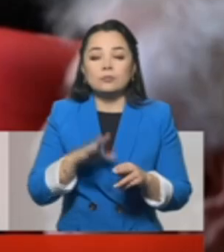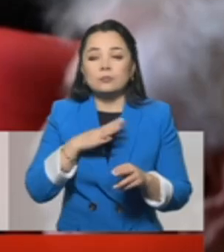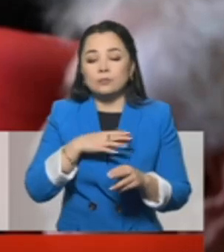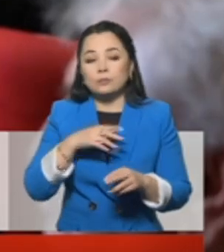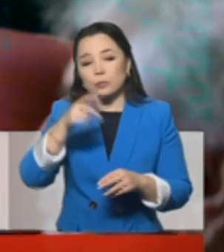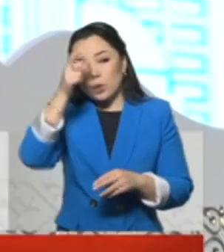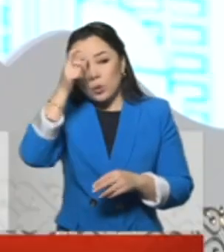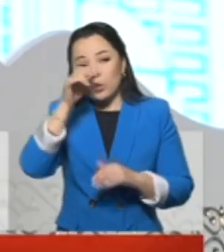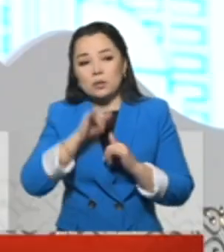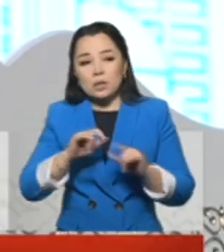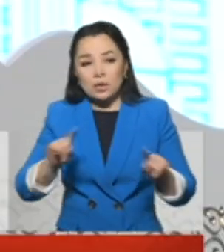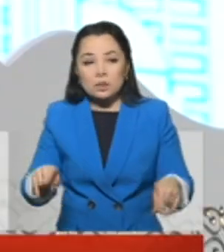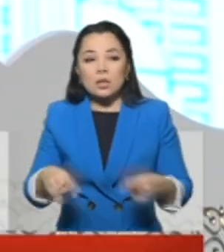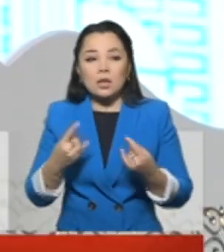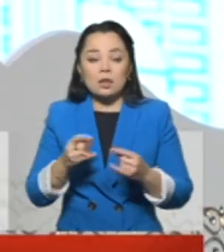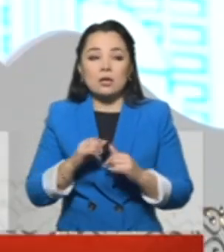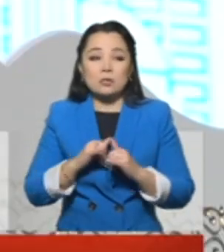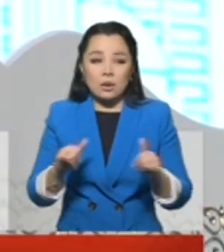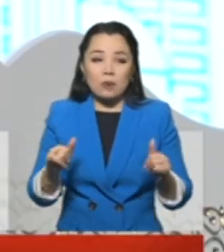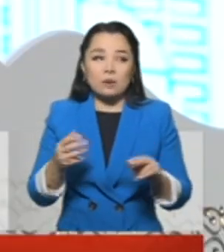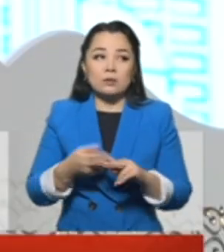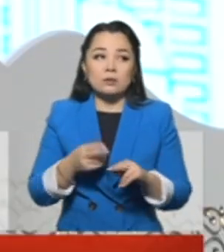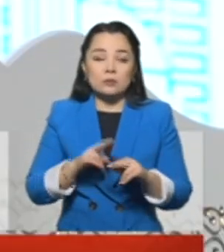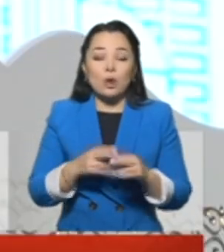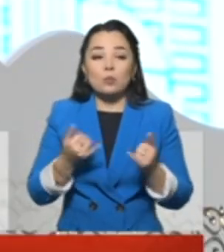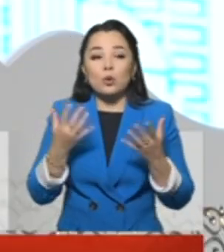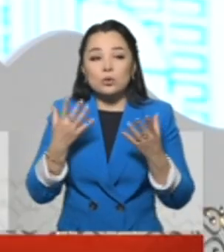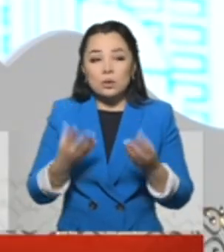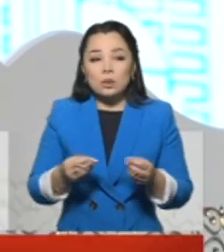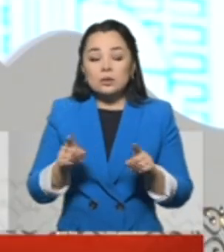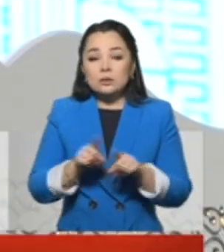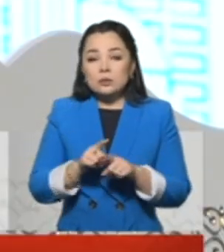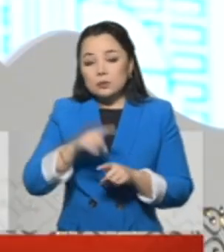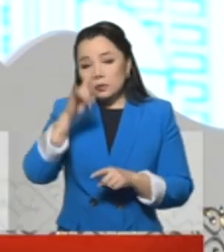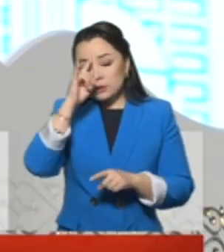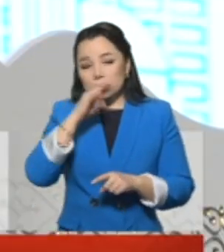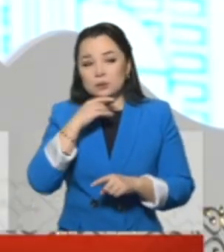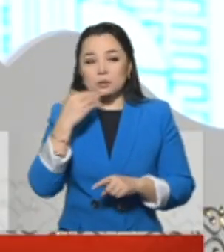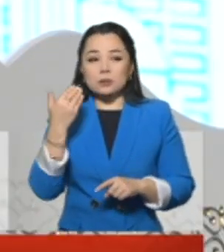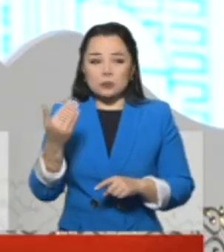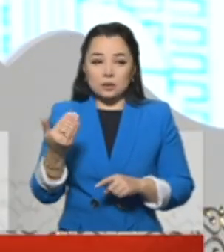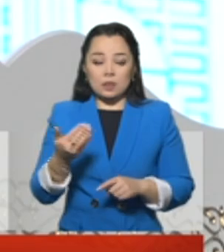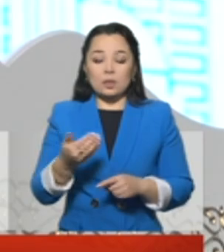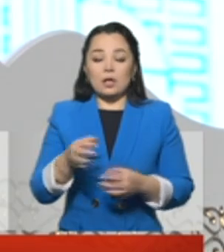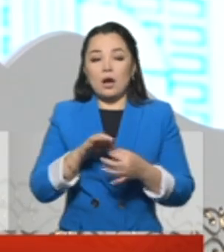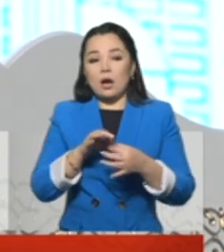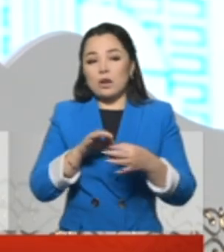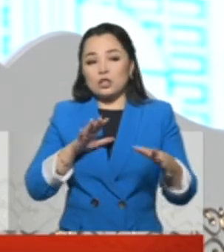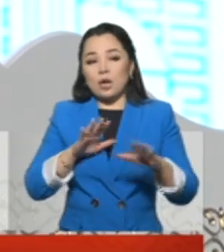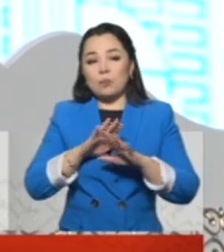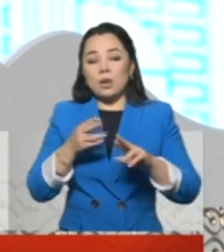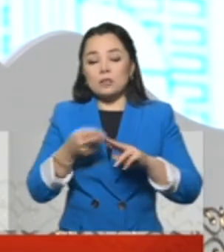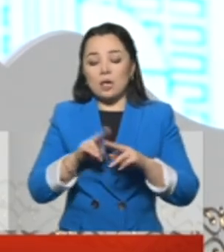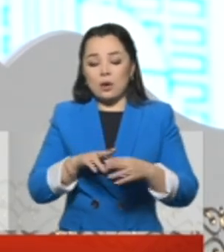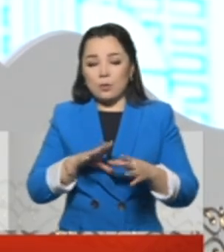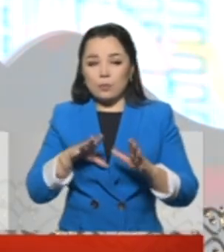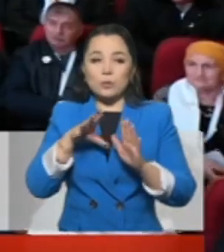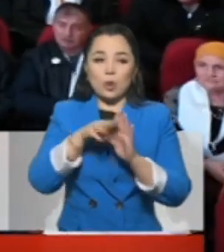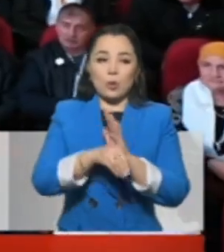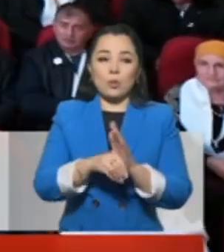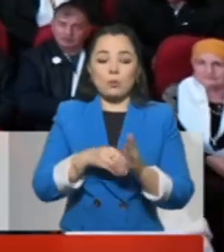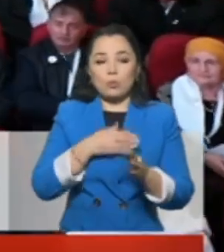түріктері тамырын тереңге жайып, бүгінгі күні Қазақстанның ажырамас бөлігіне